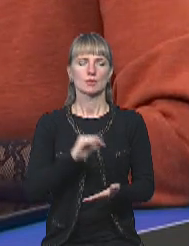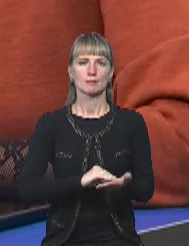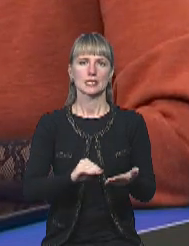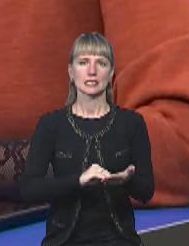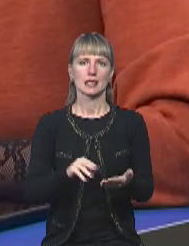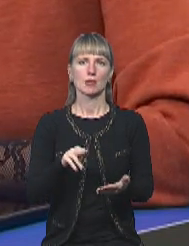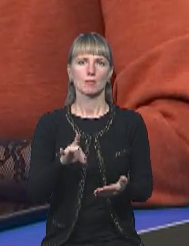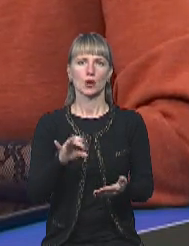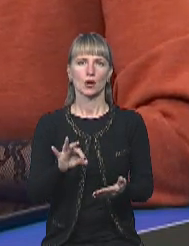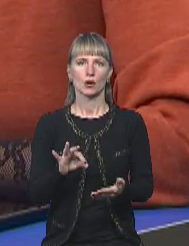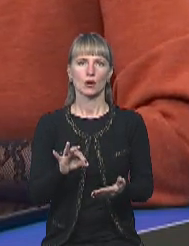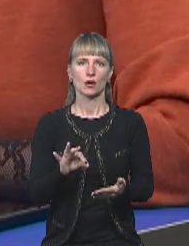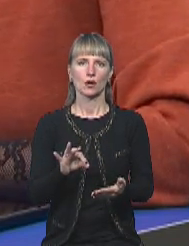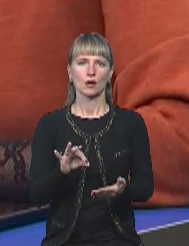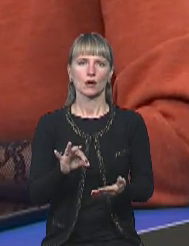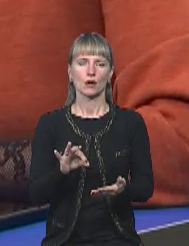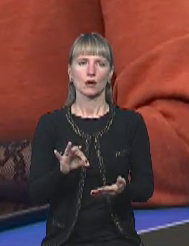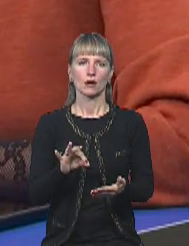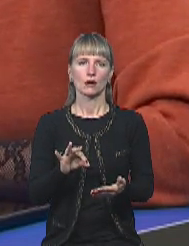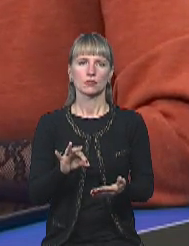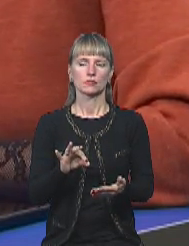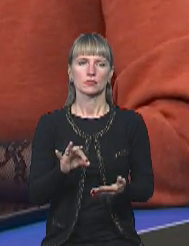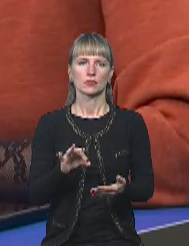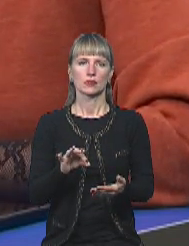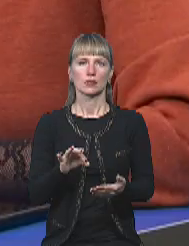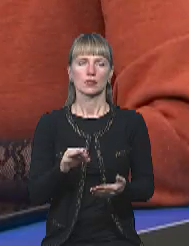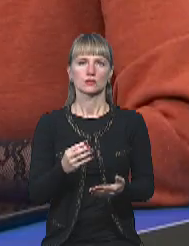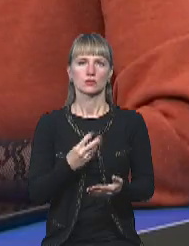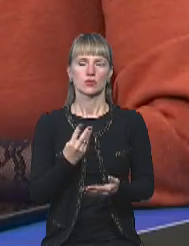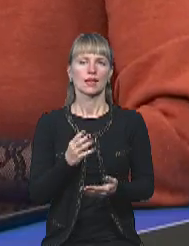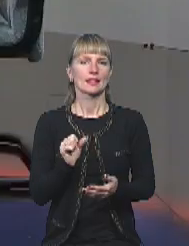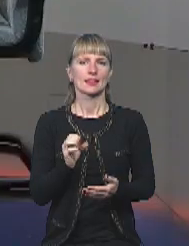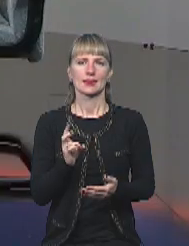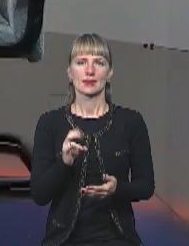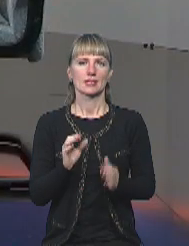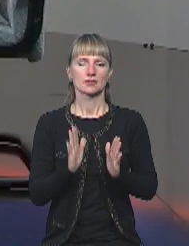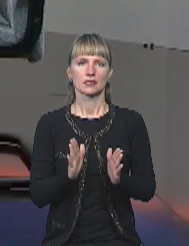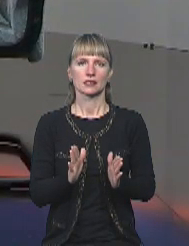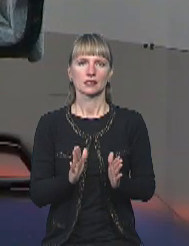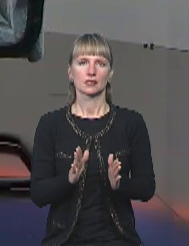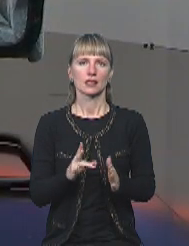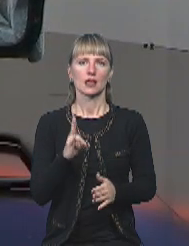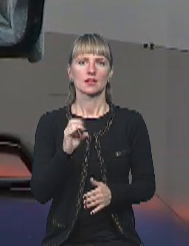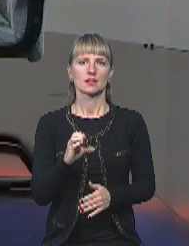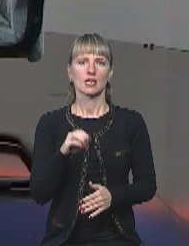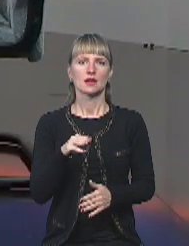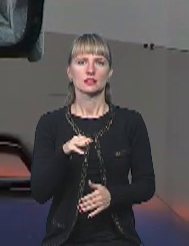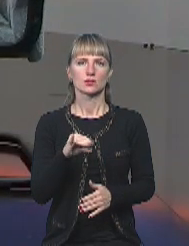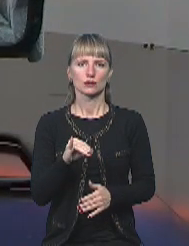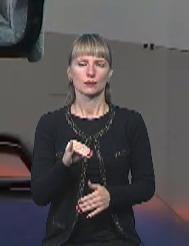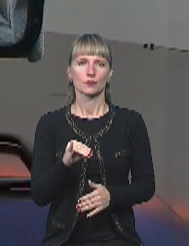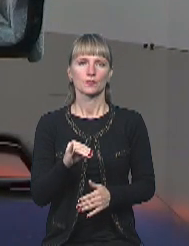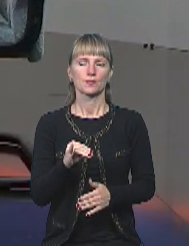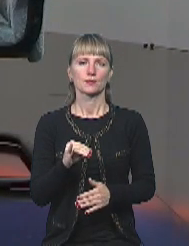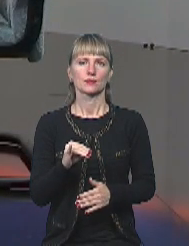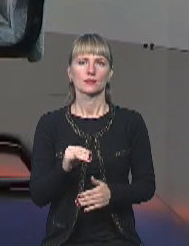саме про пасивність, про байдужість, але не тільки. Настю, лінія Маннергейма, чи як ти їх називаєш, твої